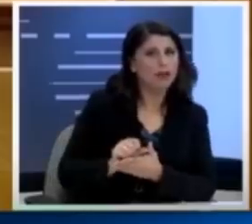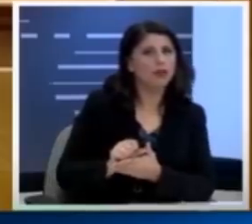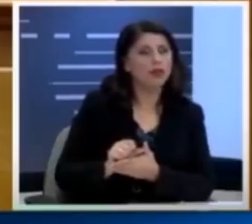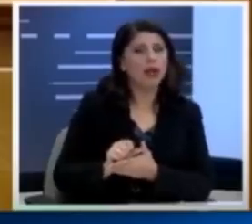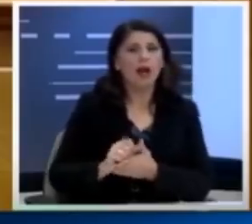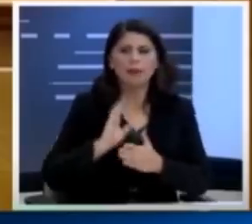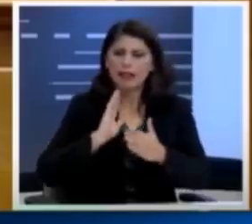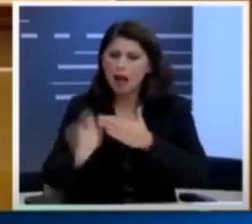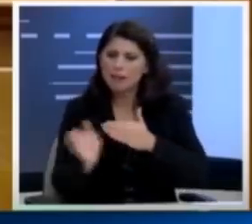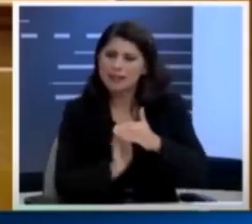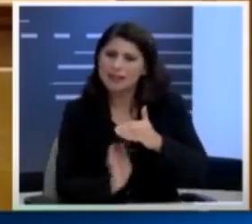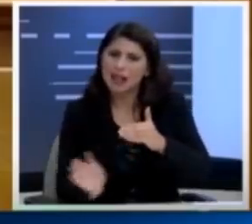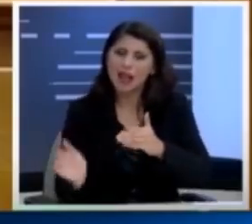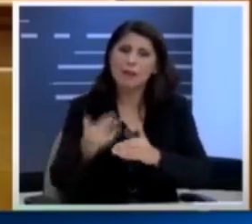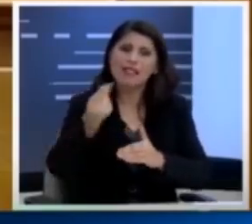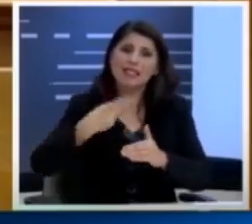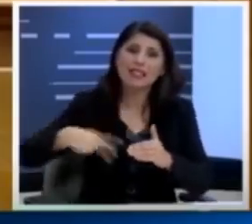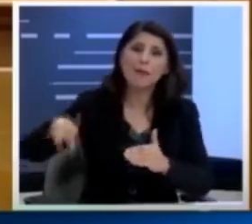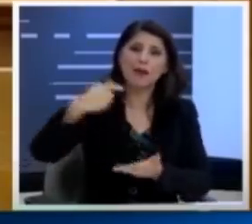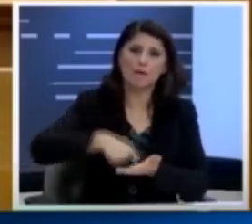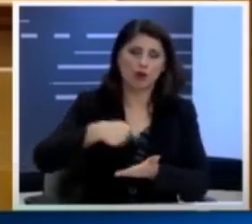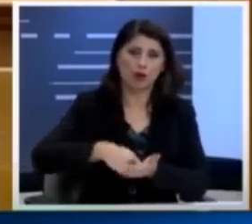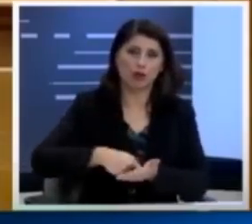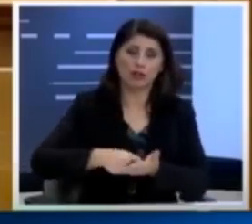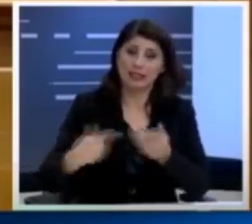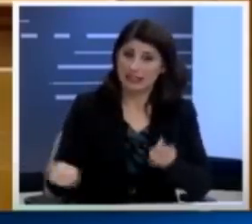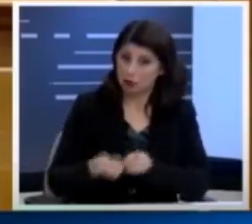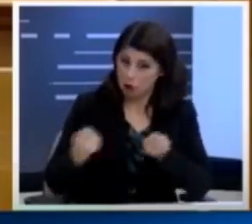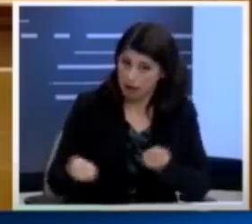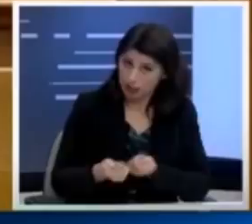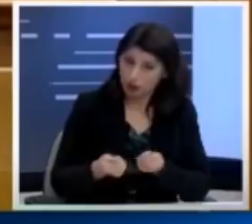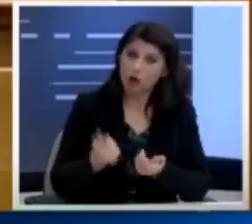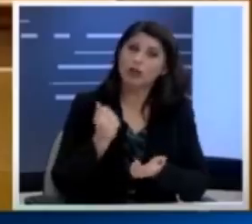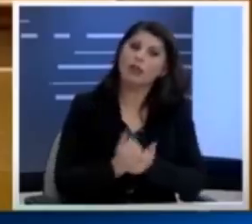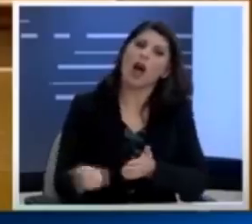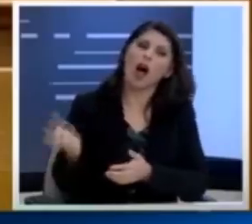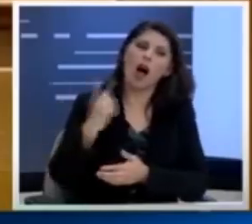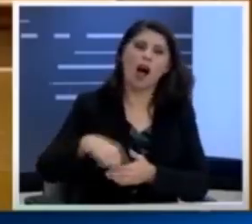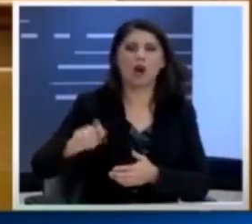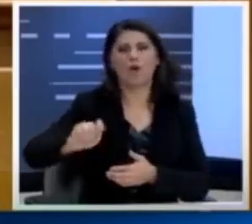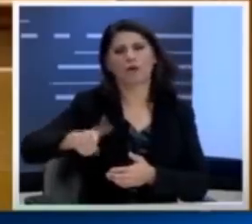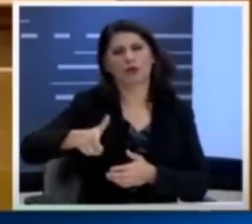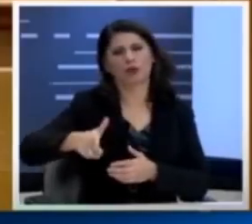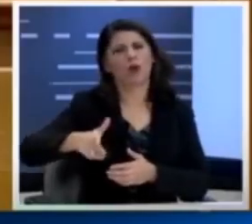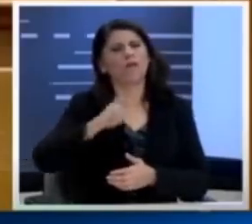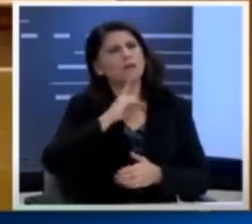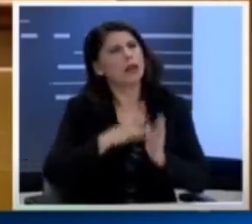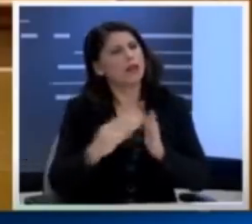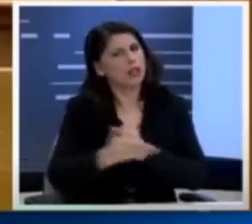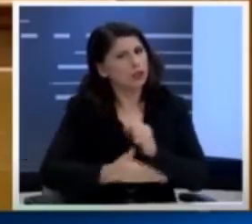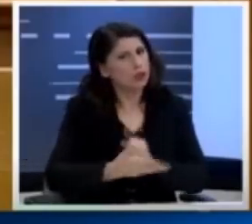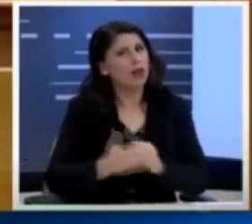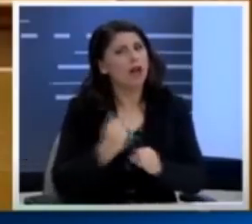από την άμεση και έμεση υπερφορολόγηση και της εργατικής τάξης και άλλων λαϊκών στρωμάτων, των αγροτών,